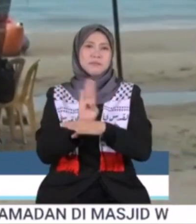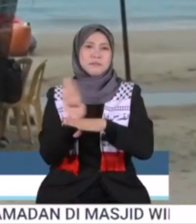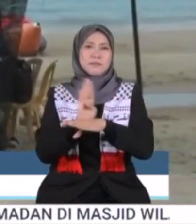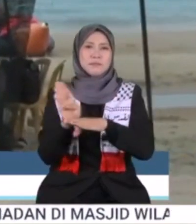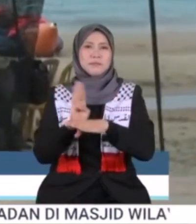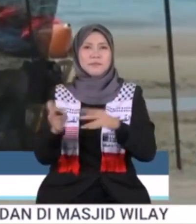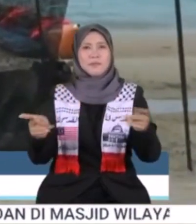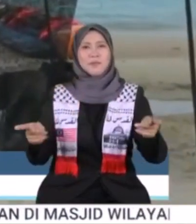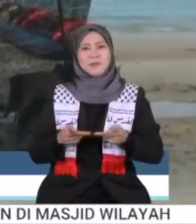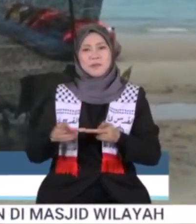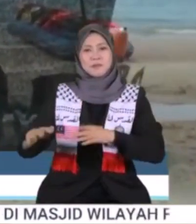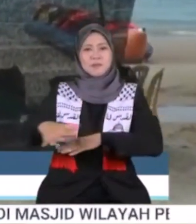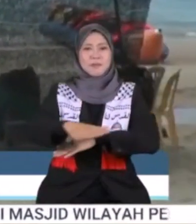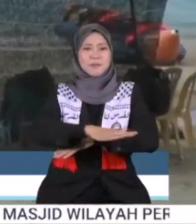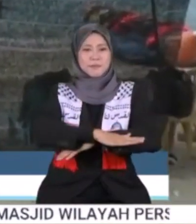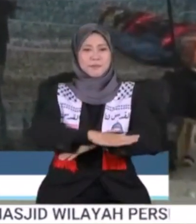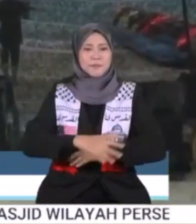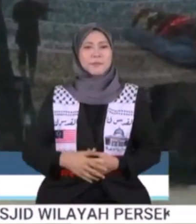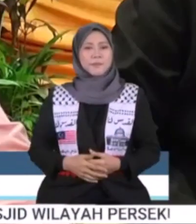berkenaan.